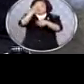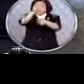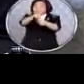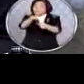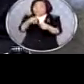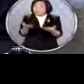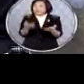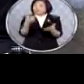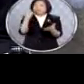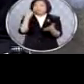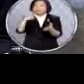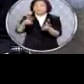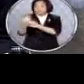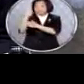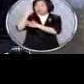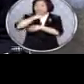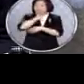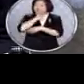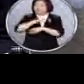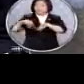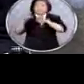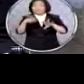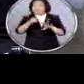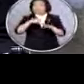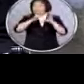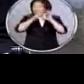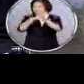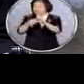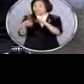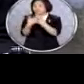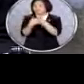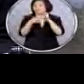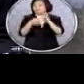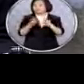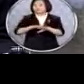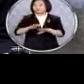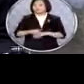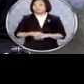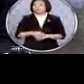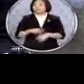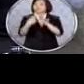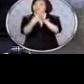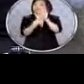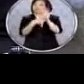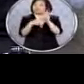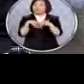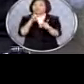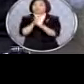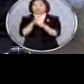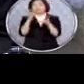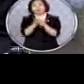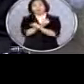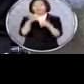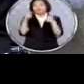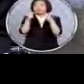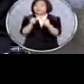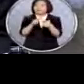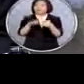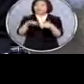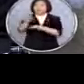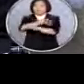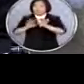觉得如果还有努力的空间，我不会放弃，我还会继续往前迈进。譬如说像失业率，像经济成长，还